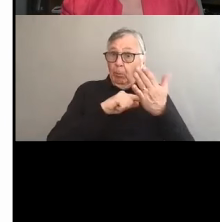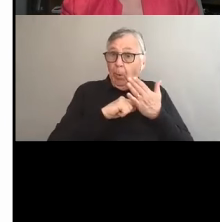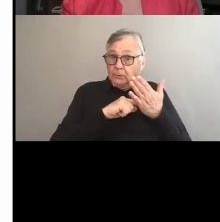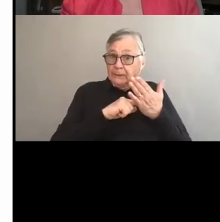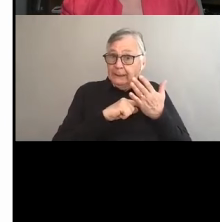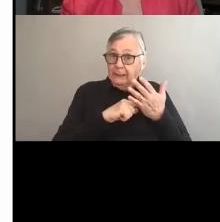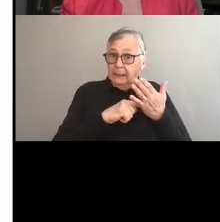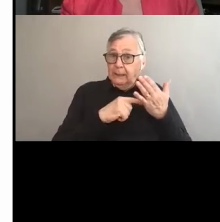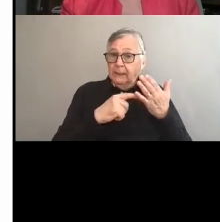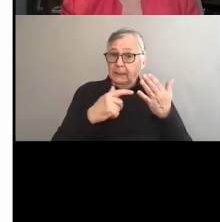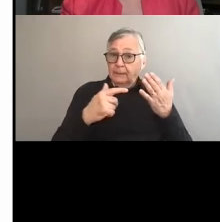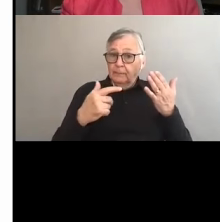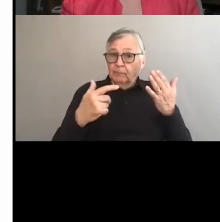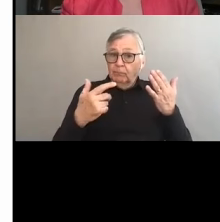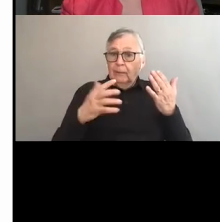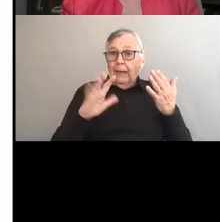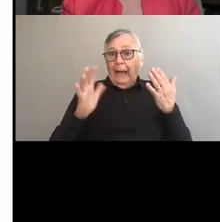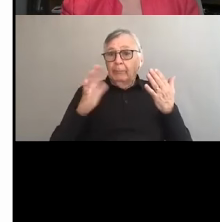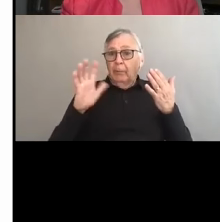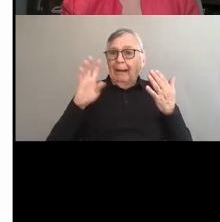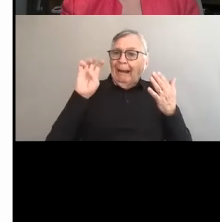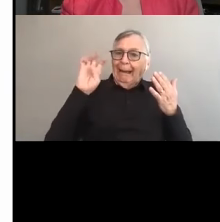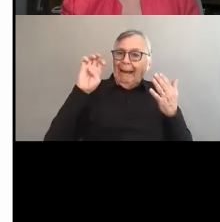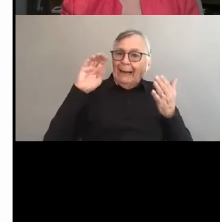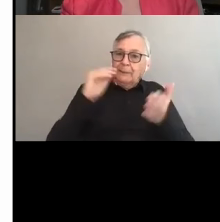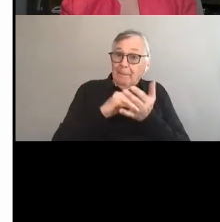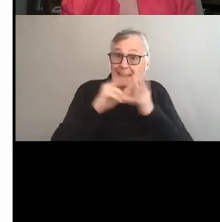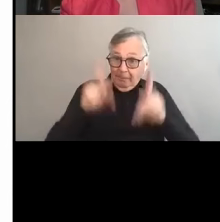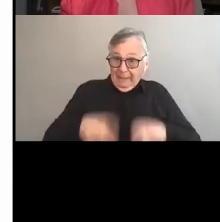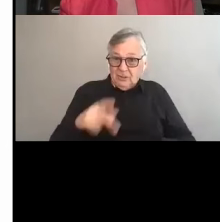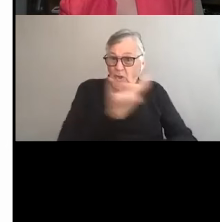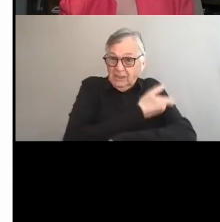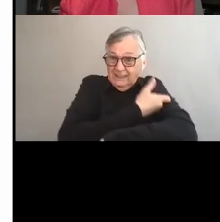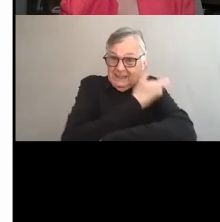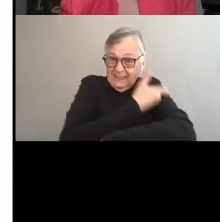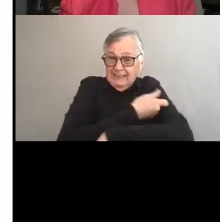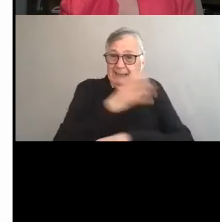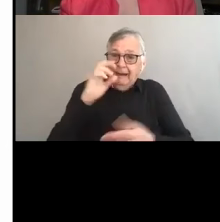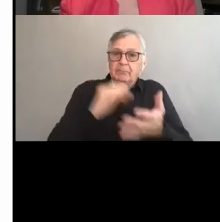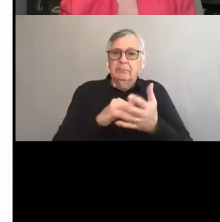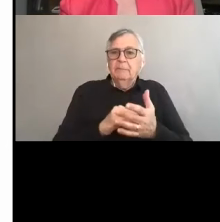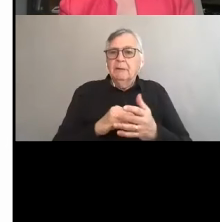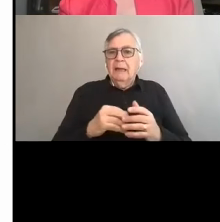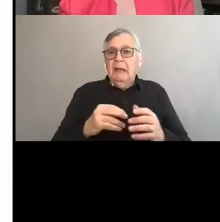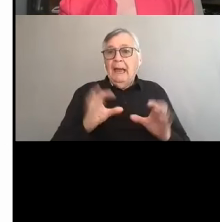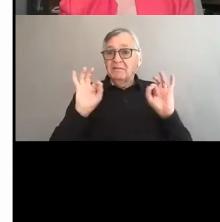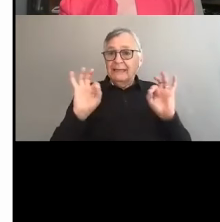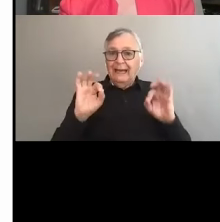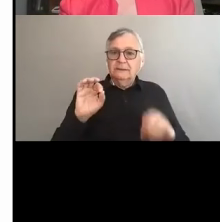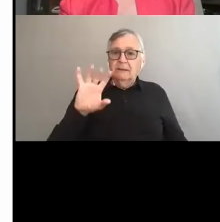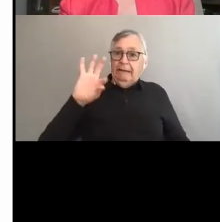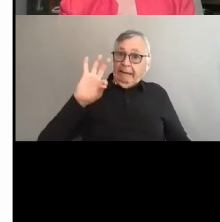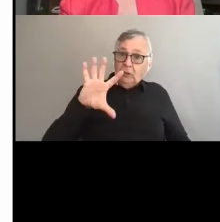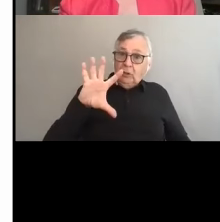sur environ 40 000 personnes qui ont été vaccinées, le taux d'efficacité était de